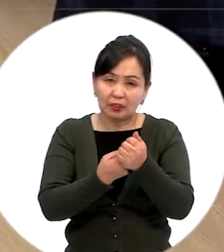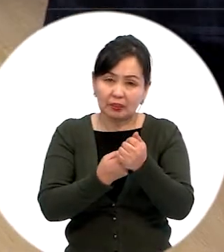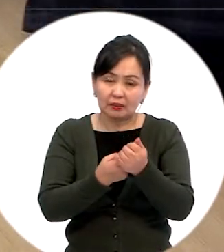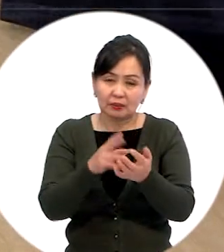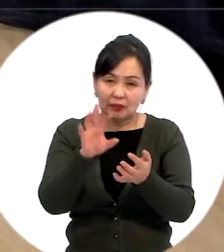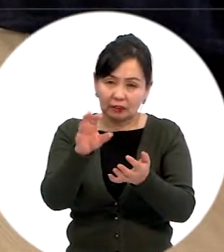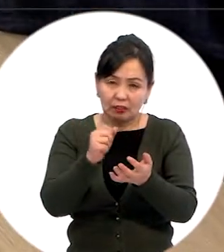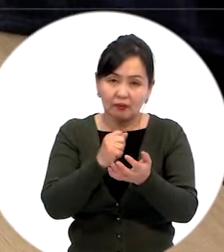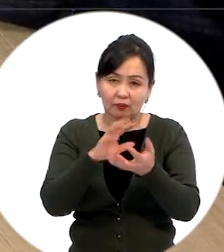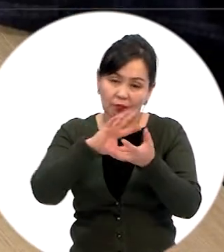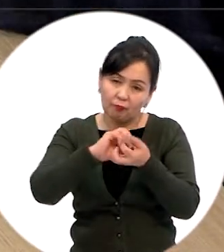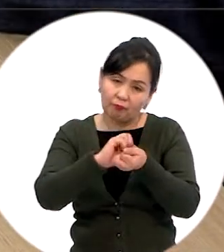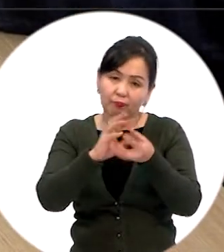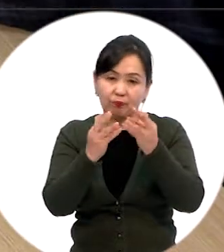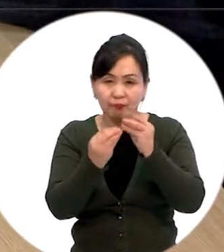Зөөлрүүлээд.